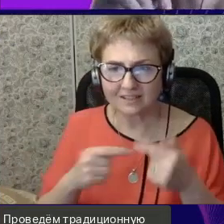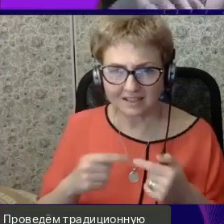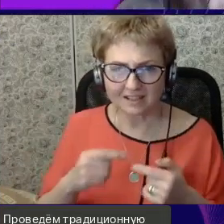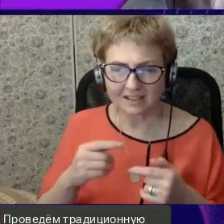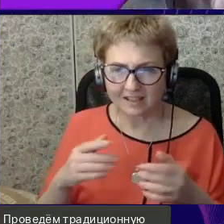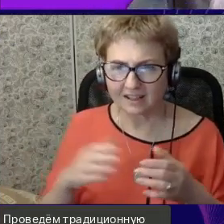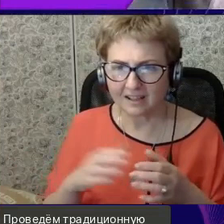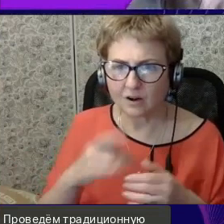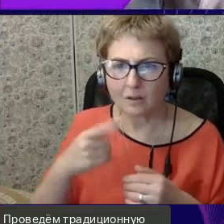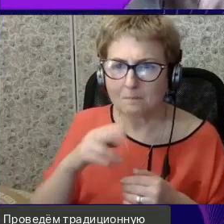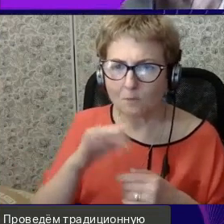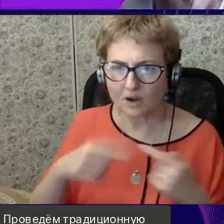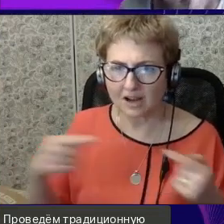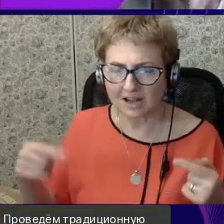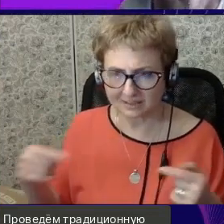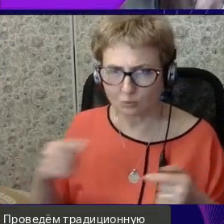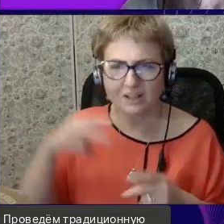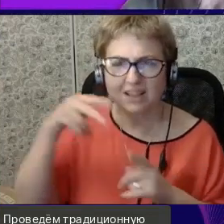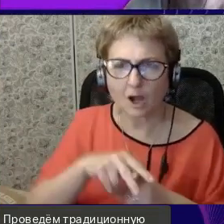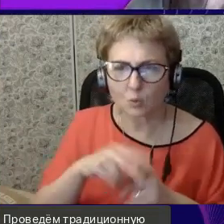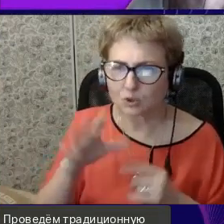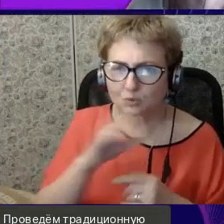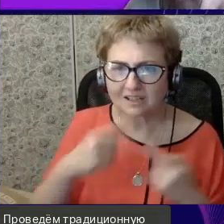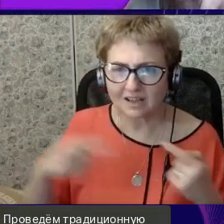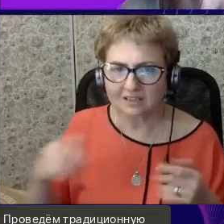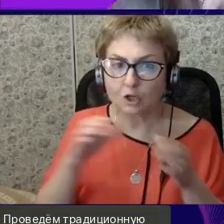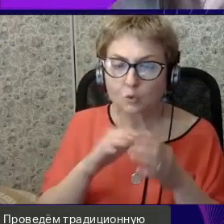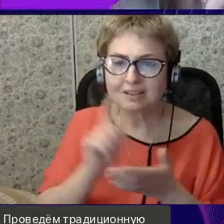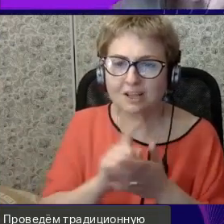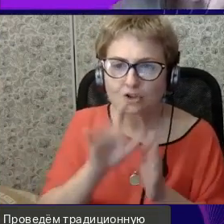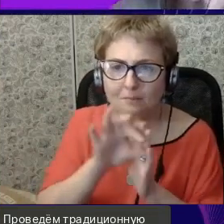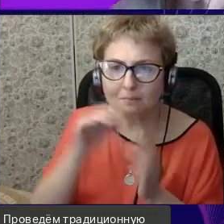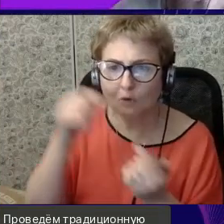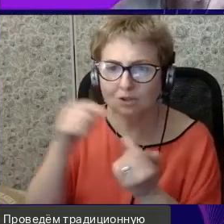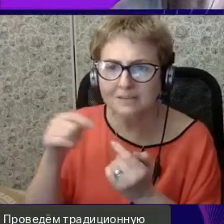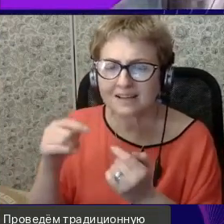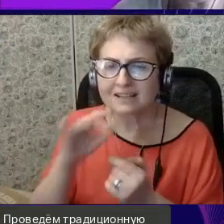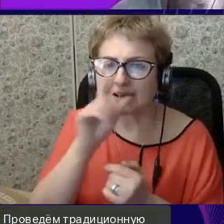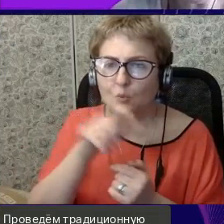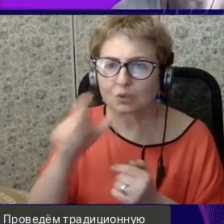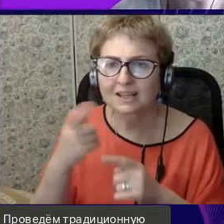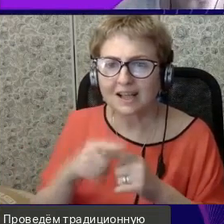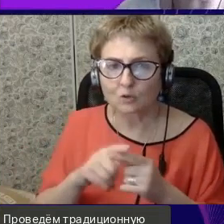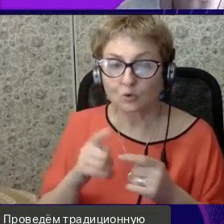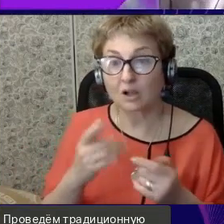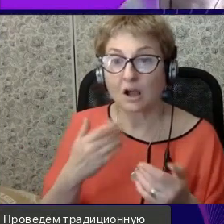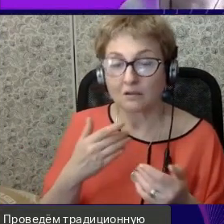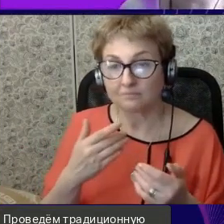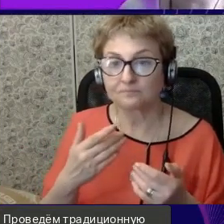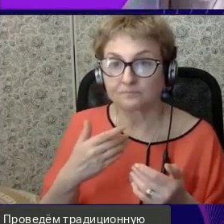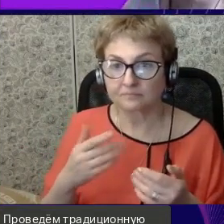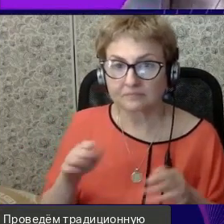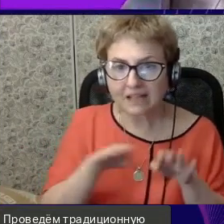людей. Люди в группе разные, соответственно, нагрузки они держат по-разному. И по сути дела, группа